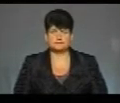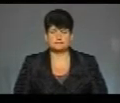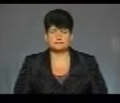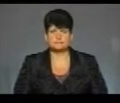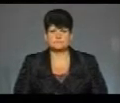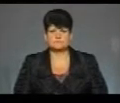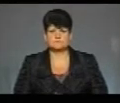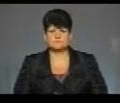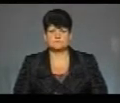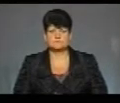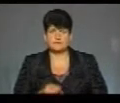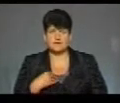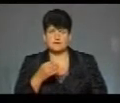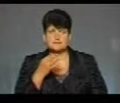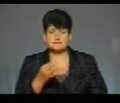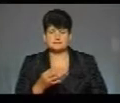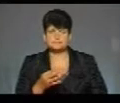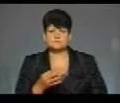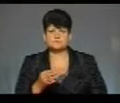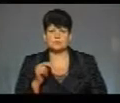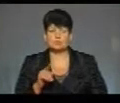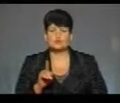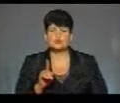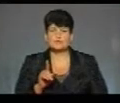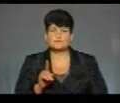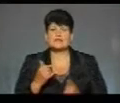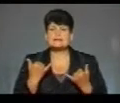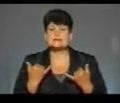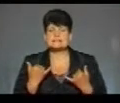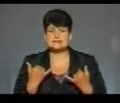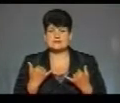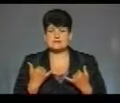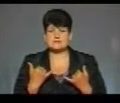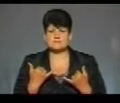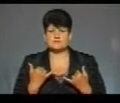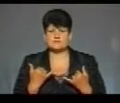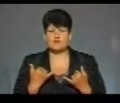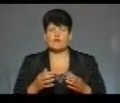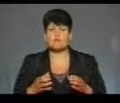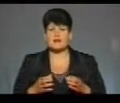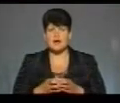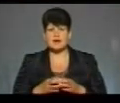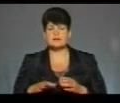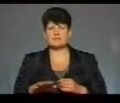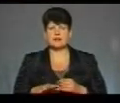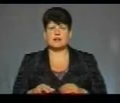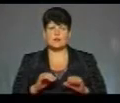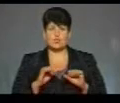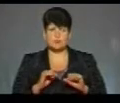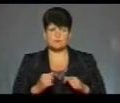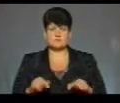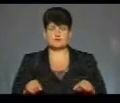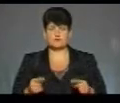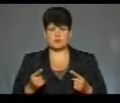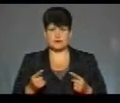Можливо, да. Я відповім так, тому що зараз в бригаді територіальної оборони ми створили